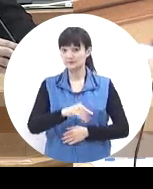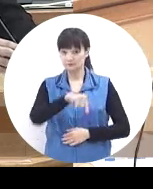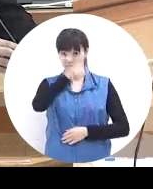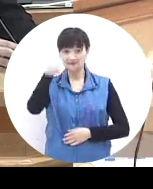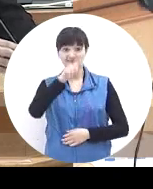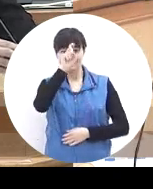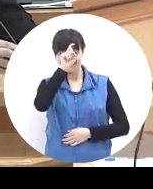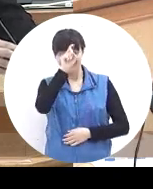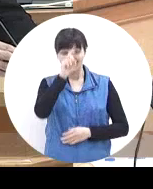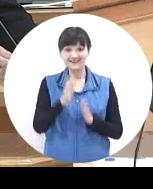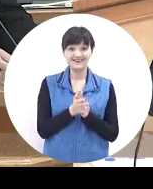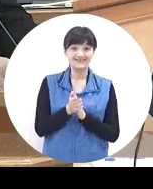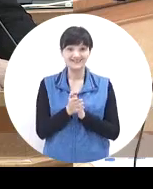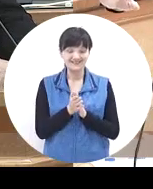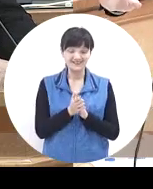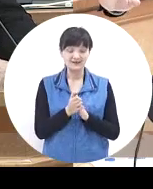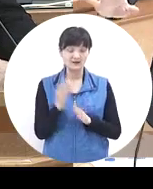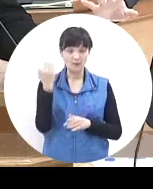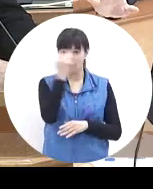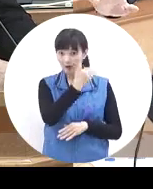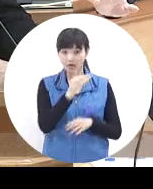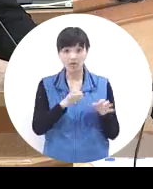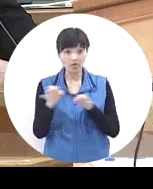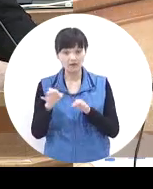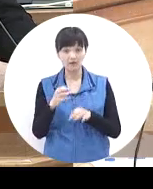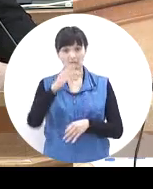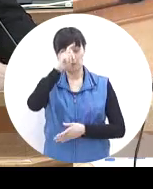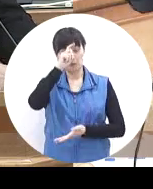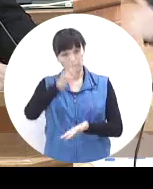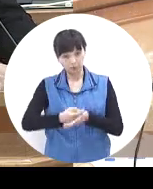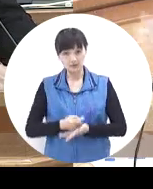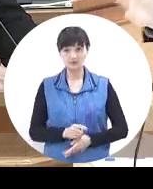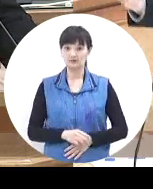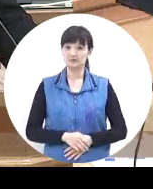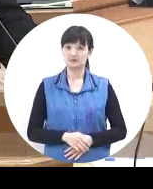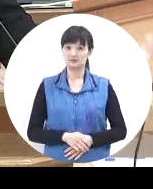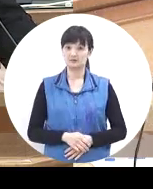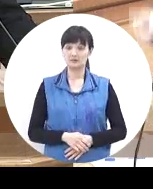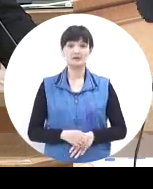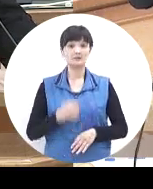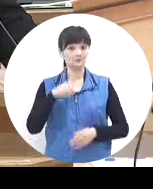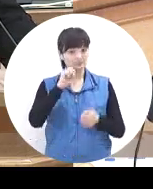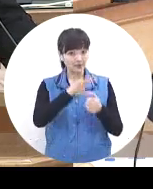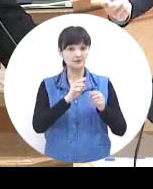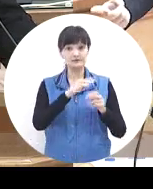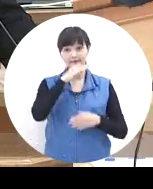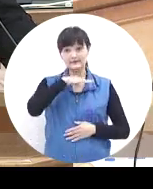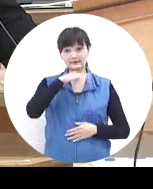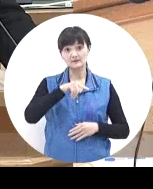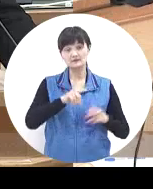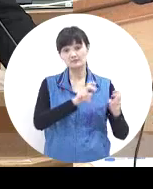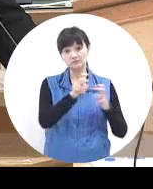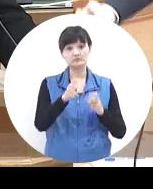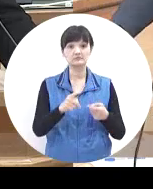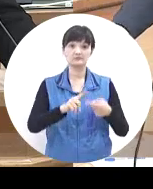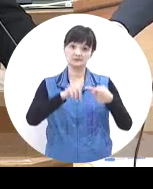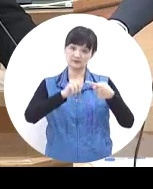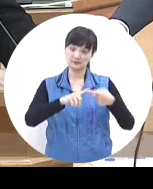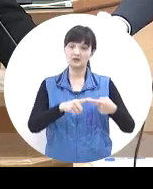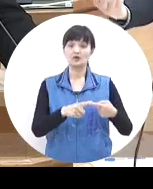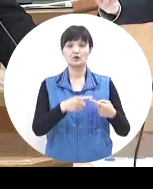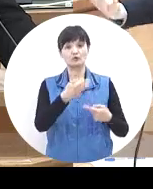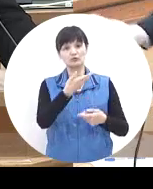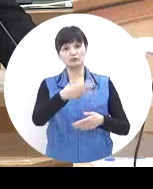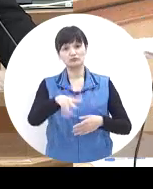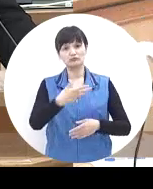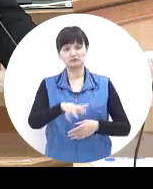落空嘛。好，在这我也没有要你马上承诺什么，我现在要跟你讲的说汐止现在留下什么，第一个水肥，第二个塞车，